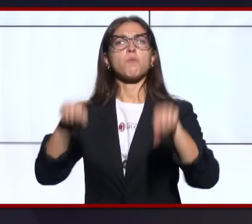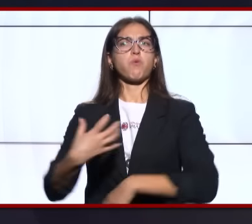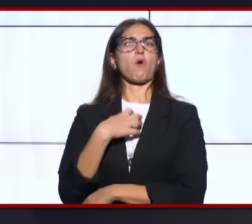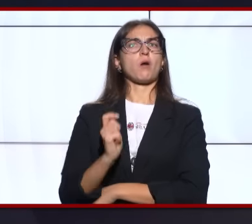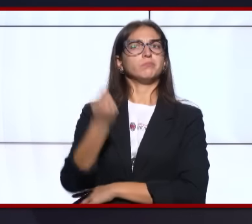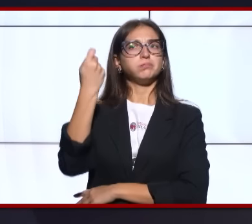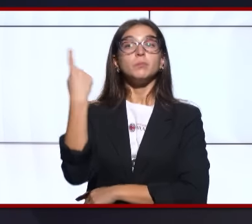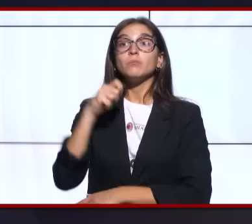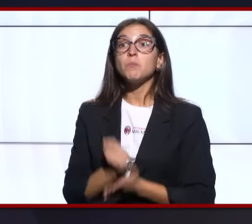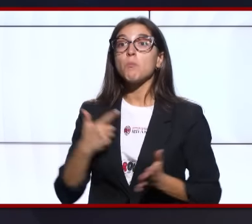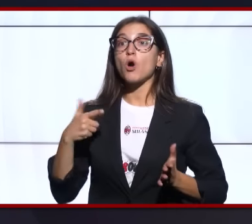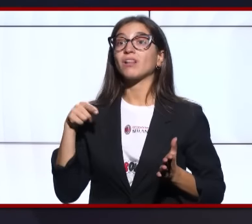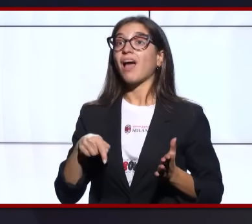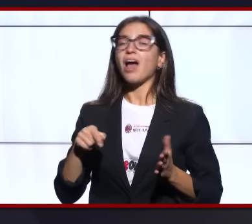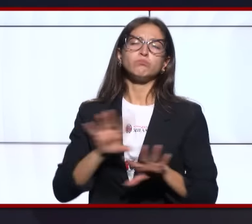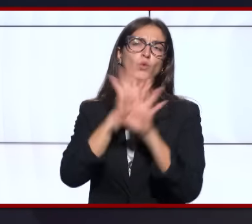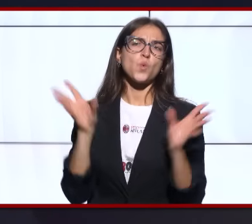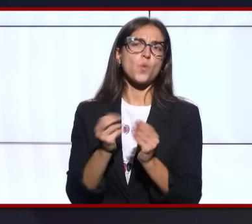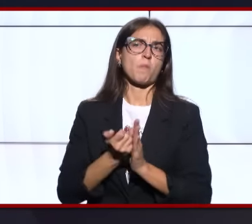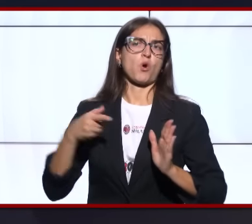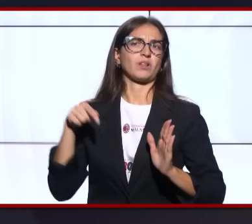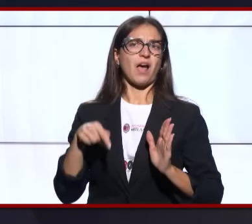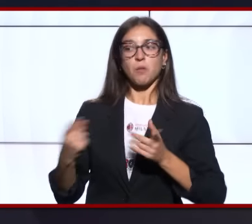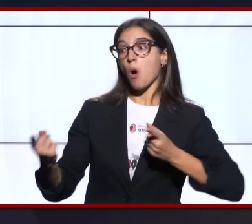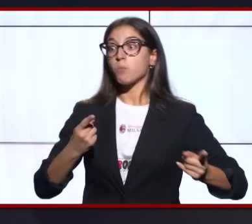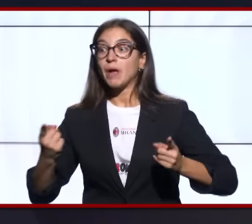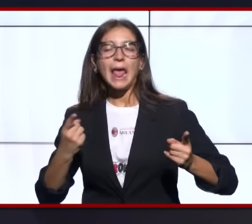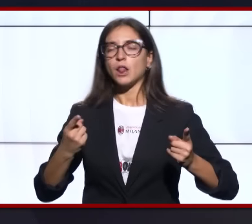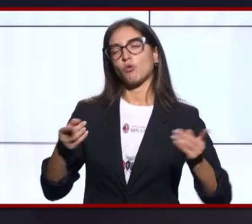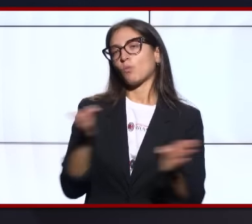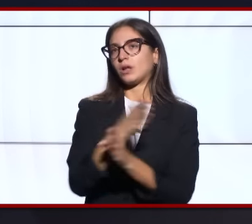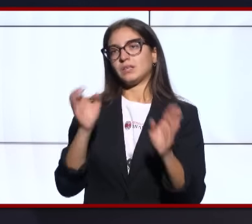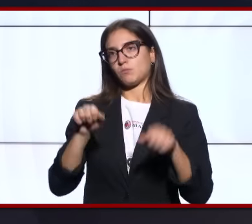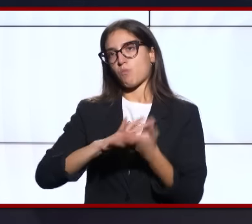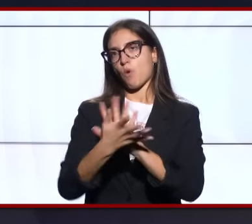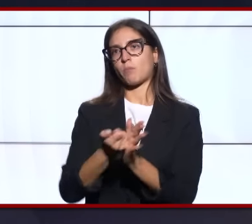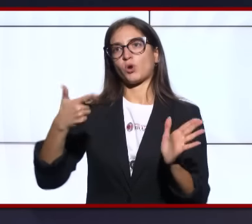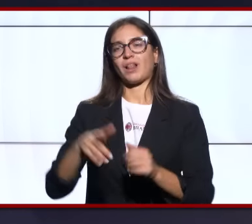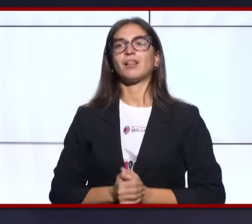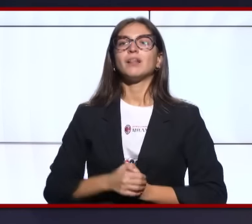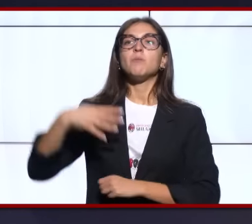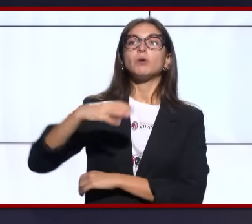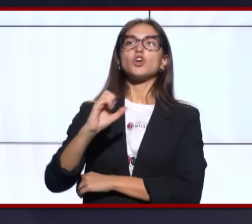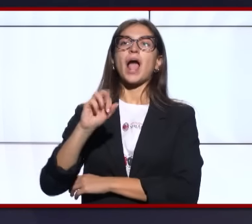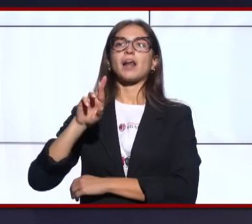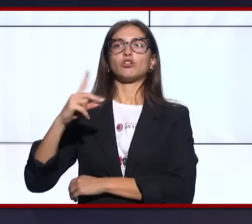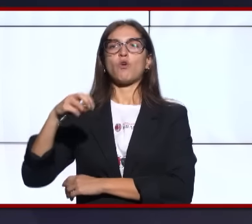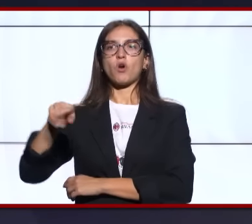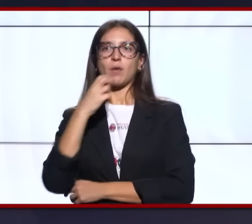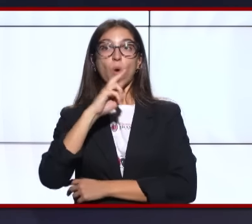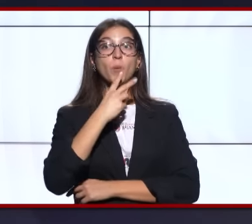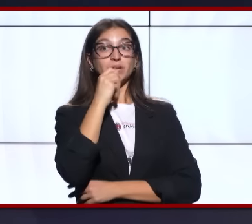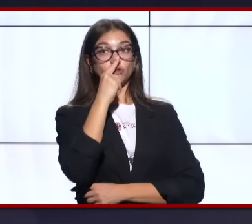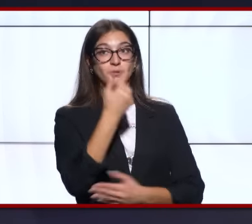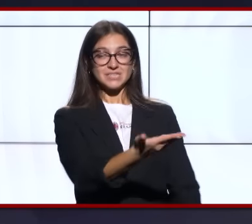quello che è importante tutto è importante in questo in questo momento Maurizio Cardone Buon pomeriggio Mister Ciao